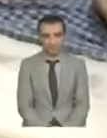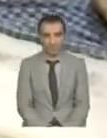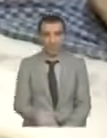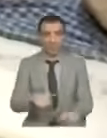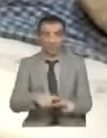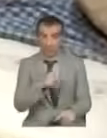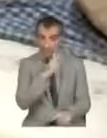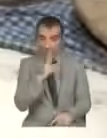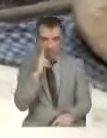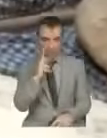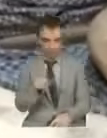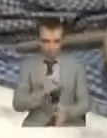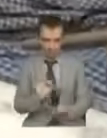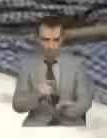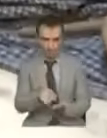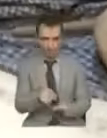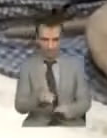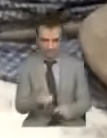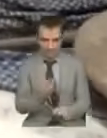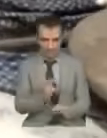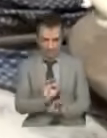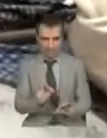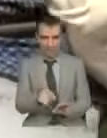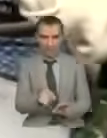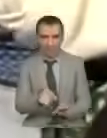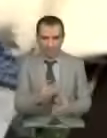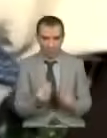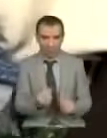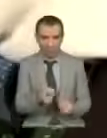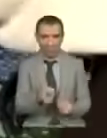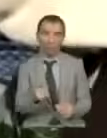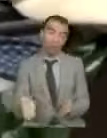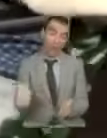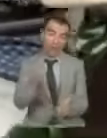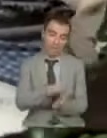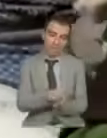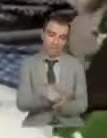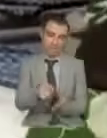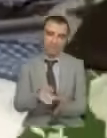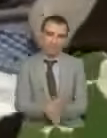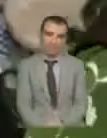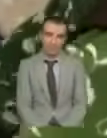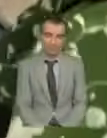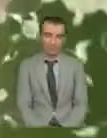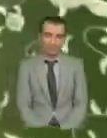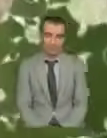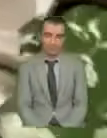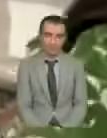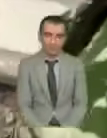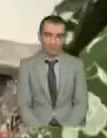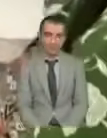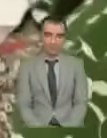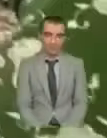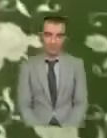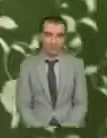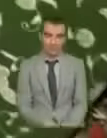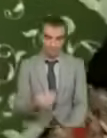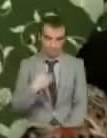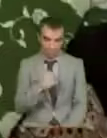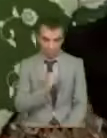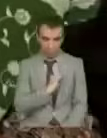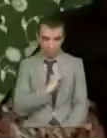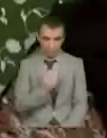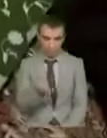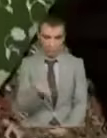Ayşe teyzem bu yeterli mi? Evet çok güzel oldu. Balla aldı mı? Bunu kapatalım buraya doğru. Şimdi kapatıyoruz evet. Bunu. Beni